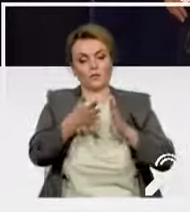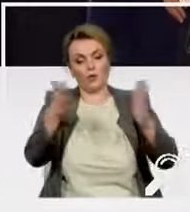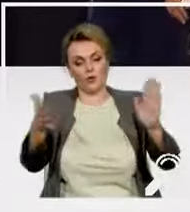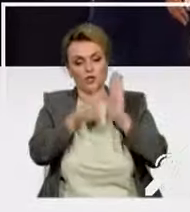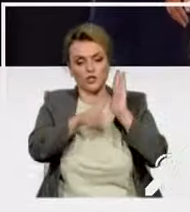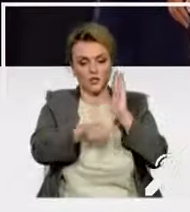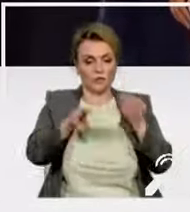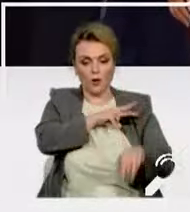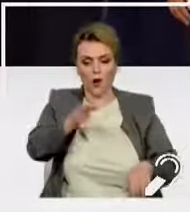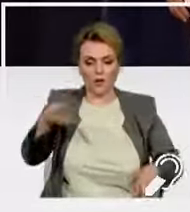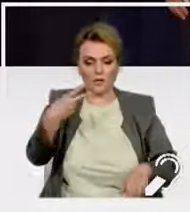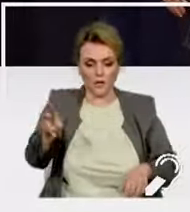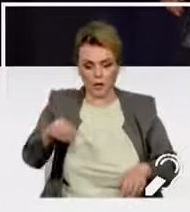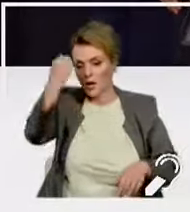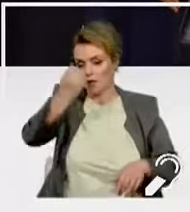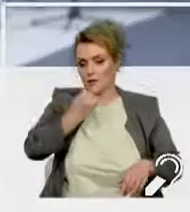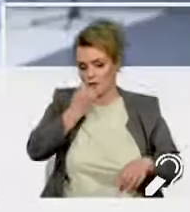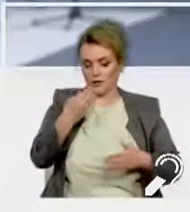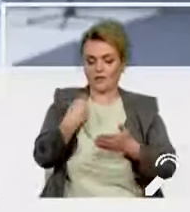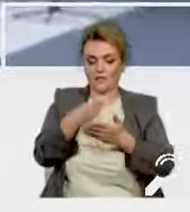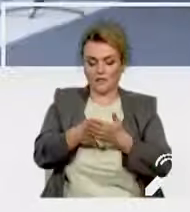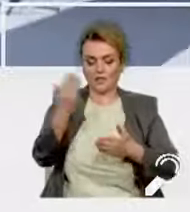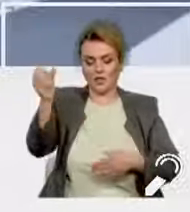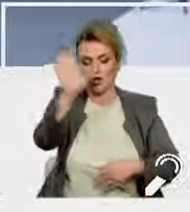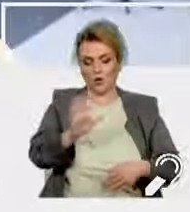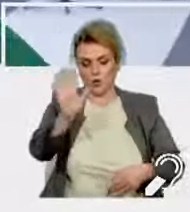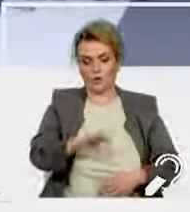de modernizare au fost realizate în cadrul programului EU for